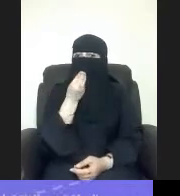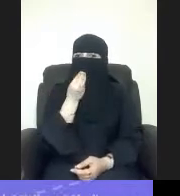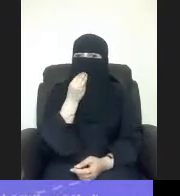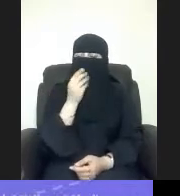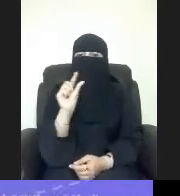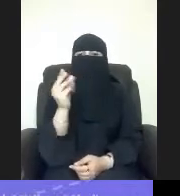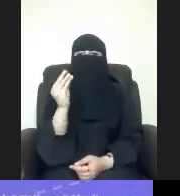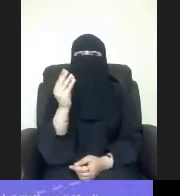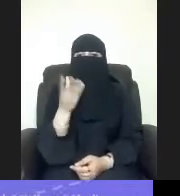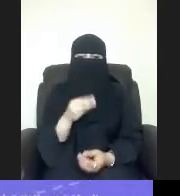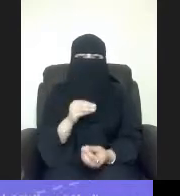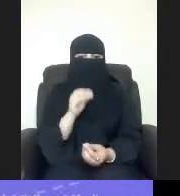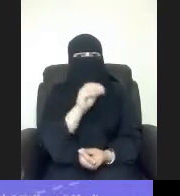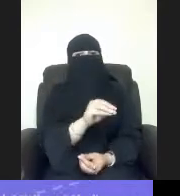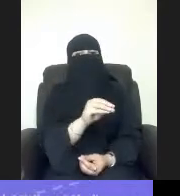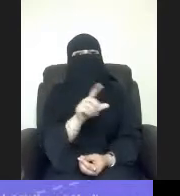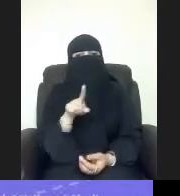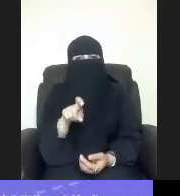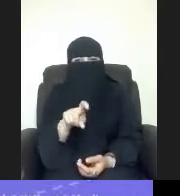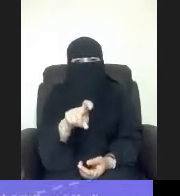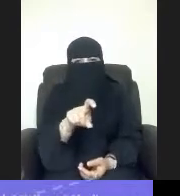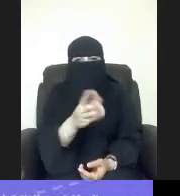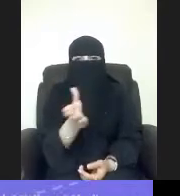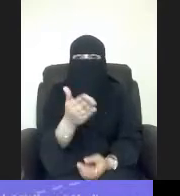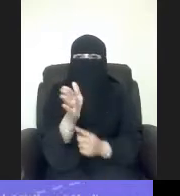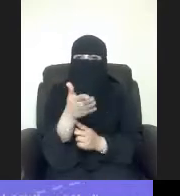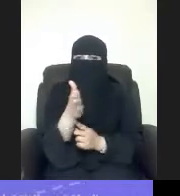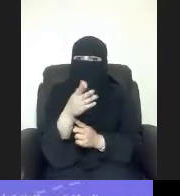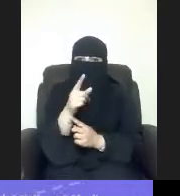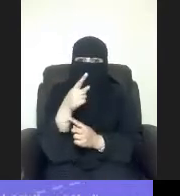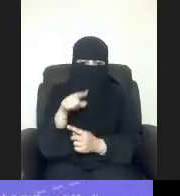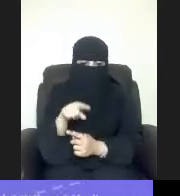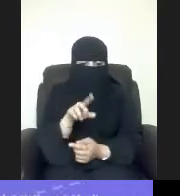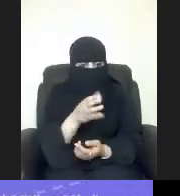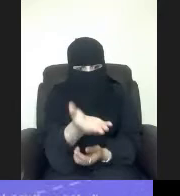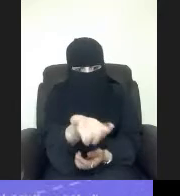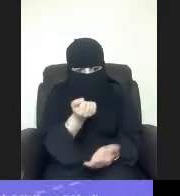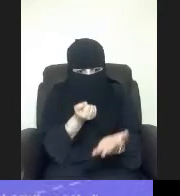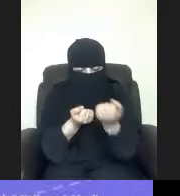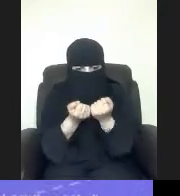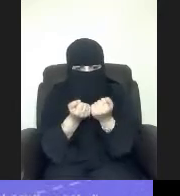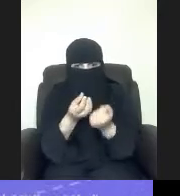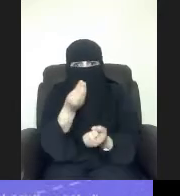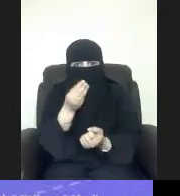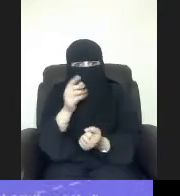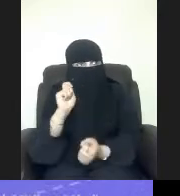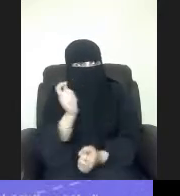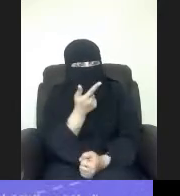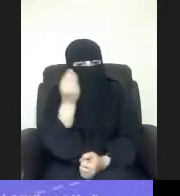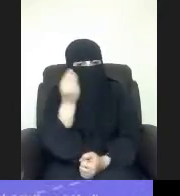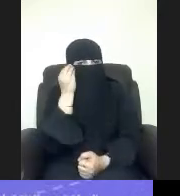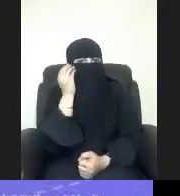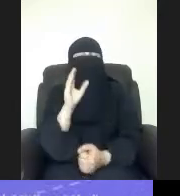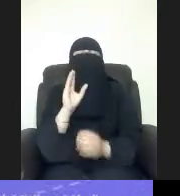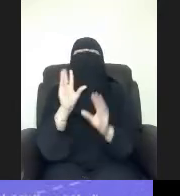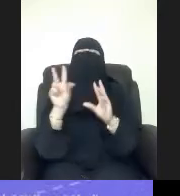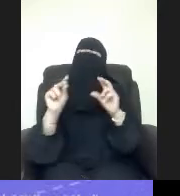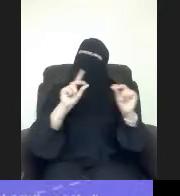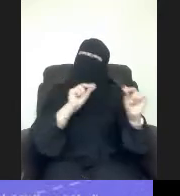الدودة راح يكون عندها دافع أنها تأتي. هذا يقودنا إلى إجابة على